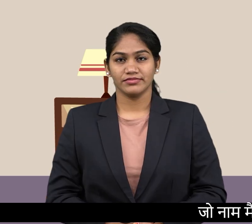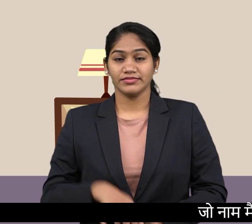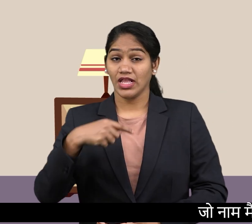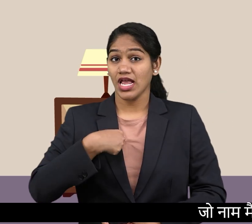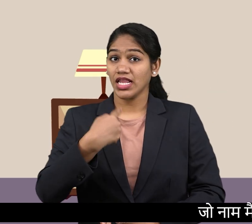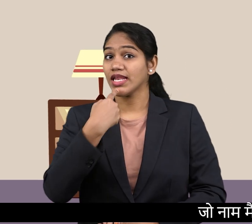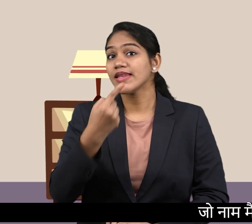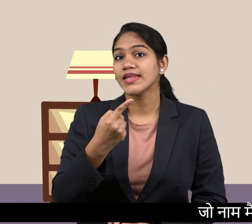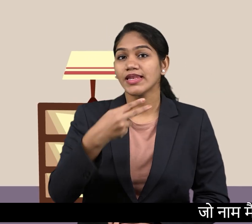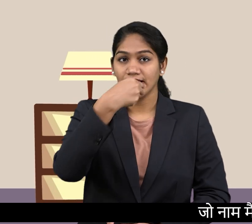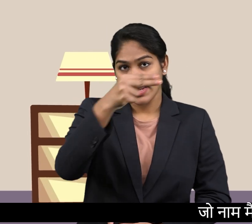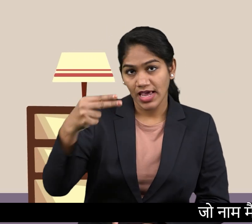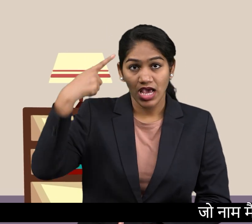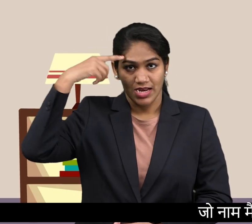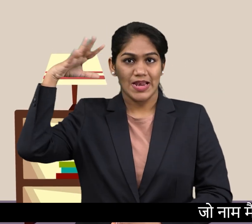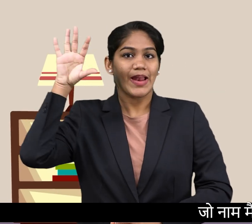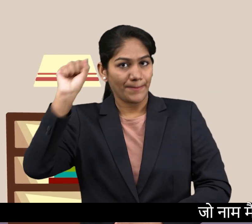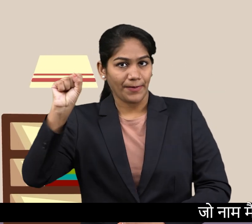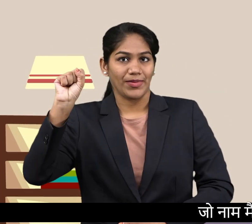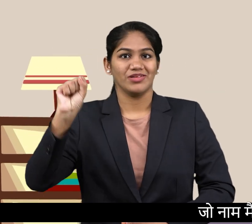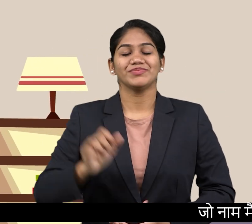जो नाम मैं कहूं उन्हें याद रखना।